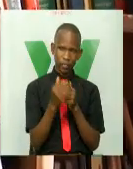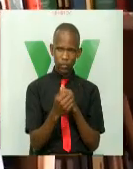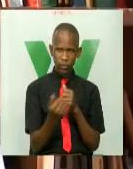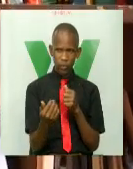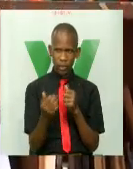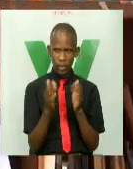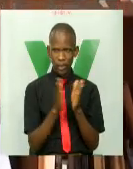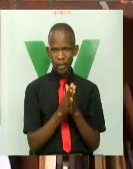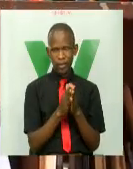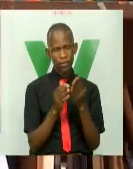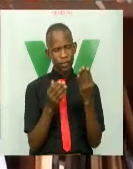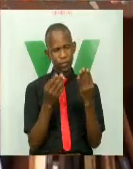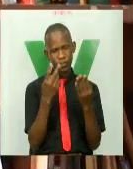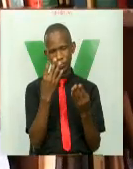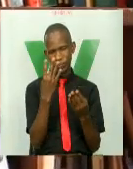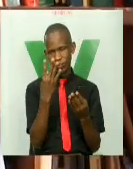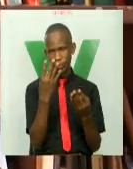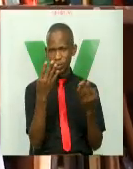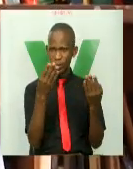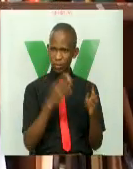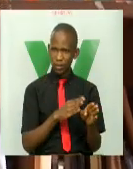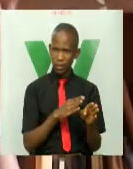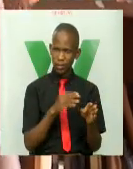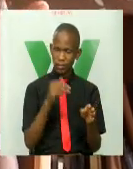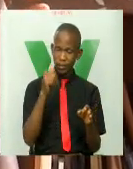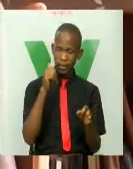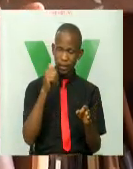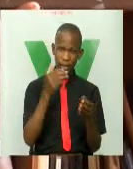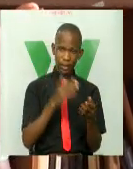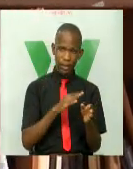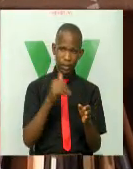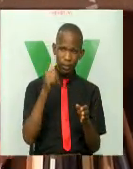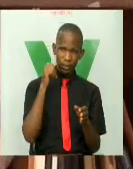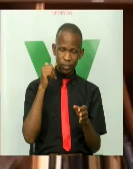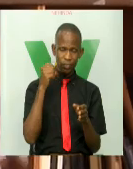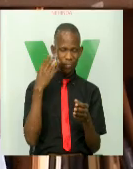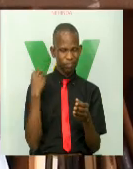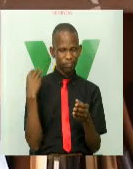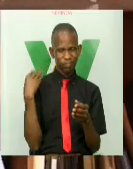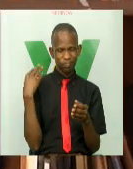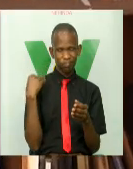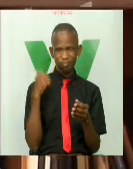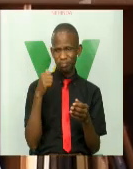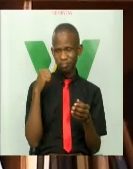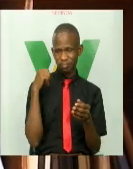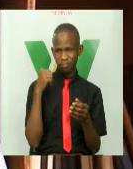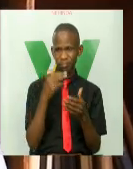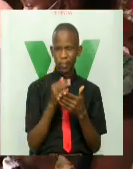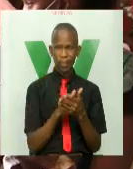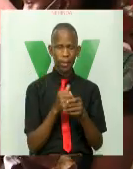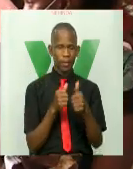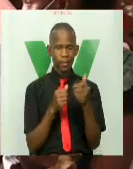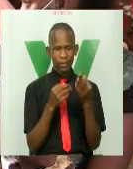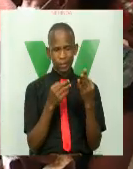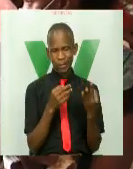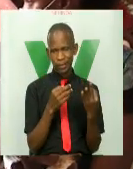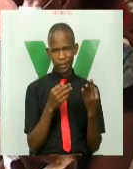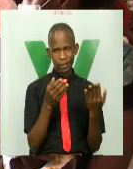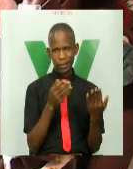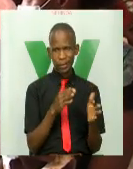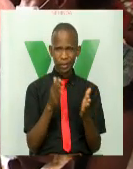Haza tuferirwa abana bana umwaka fijo nyuma ho kwa mushanja kwataho na gwezi kaferirwa abantu bana bashatu.